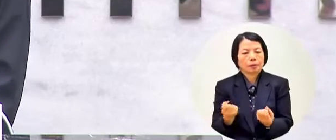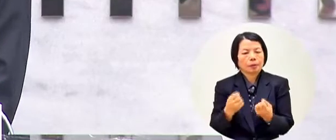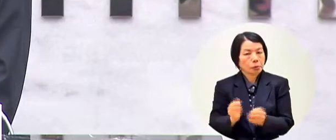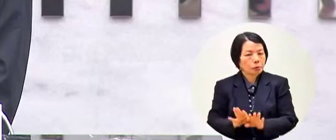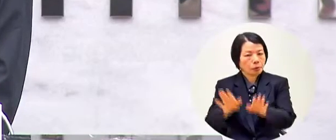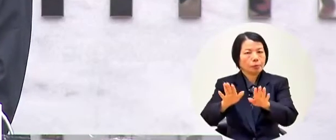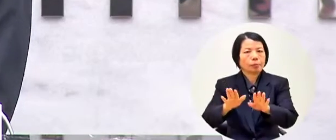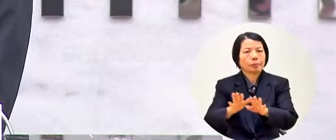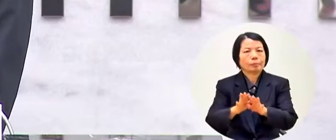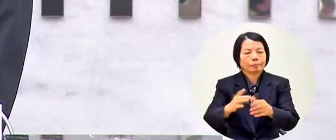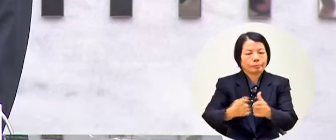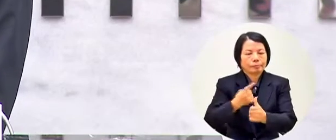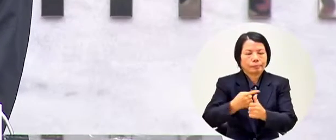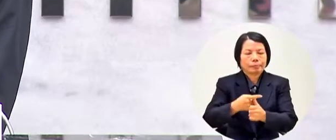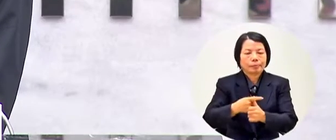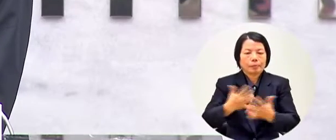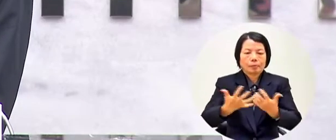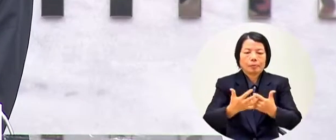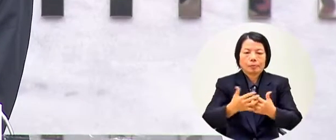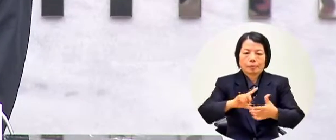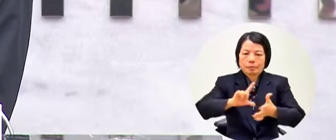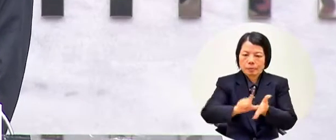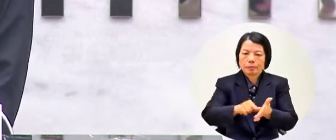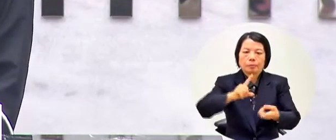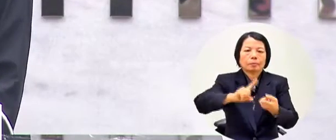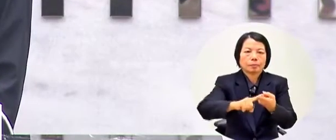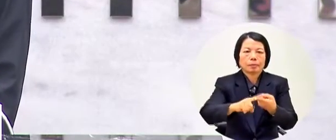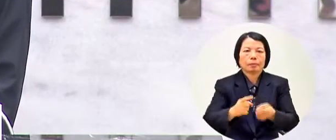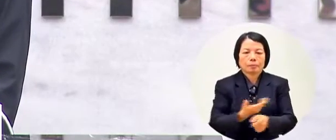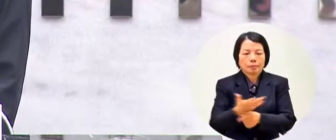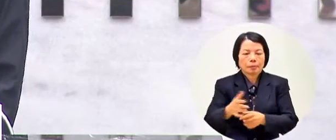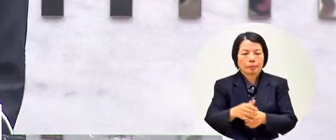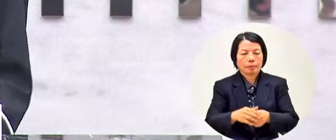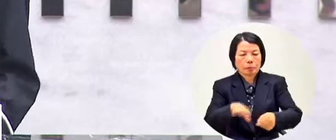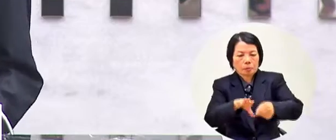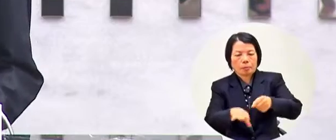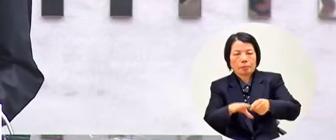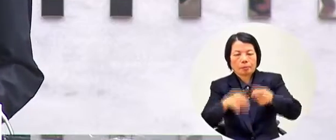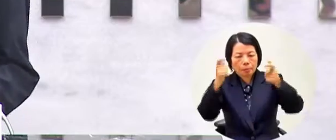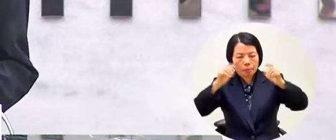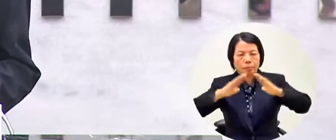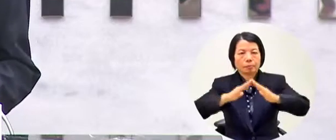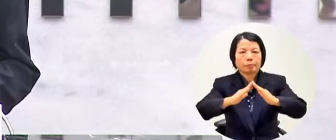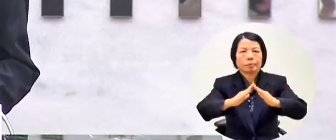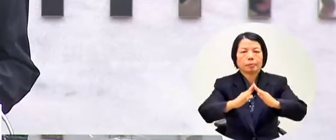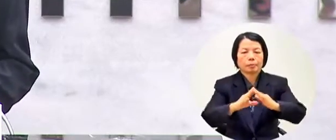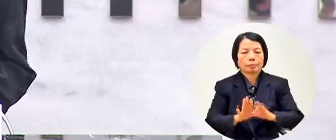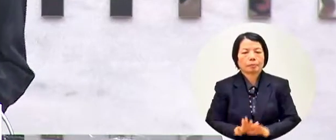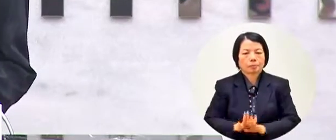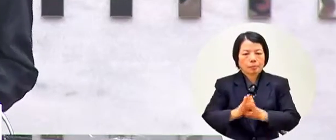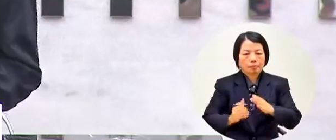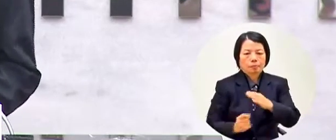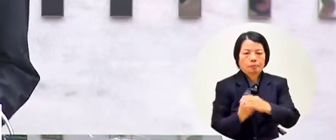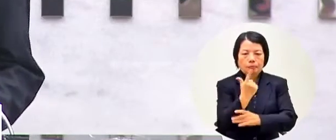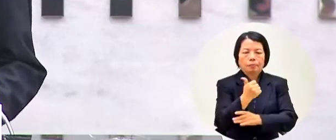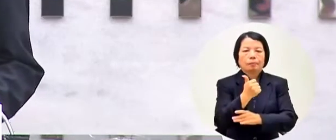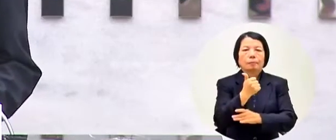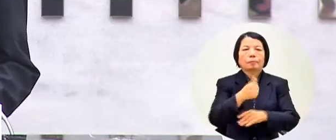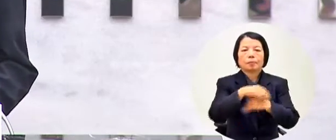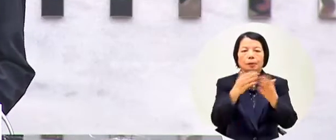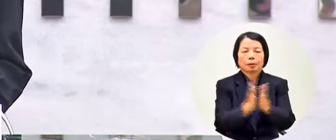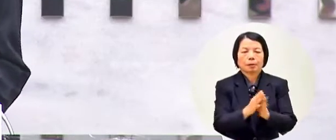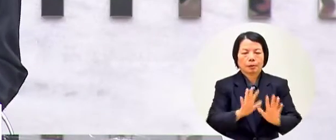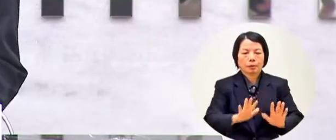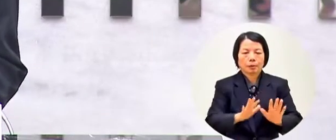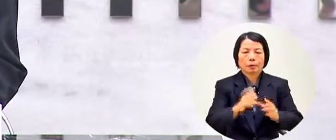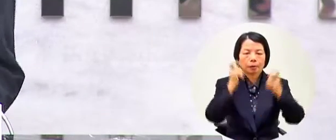让全台湾、全世界都感觉到南方的崛起，高雄会成为全世界的亮点。谢谢